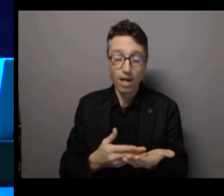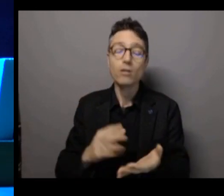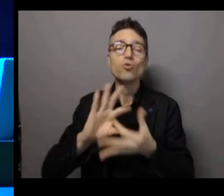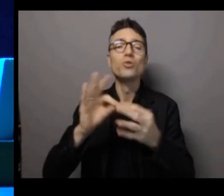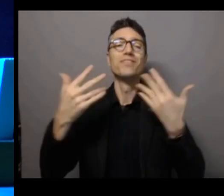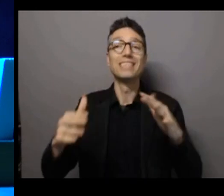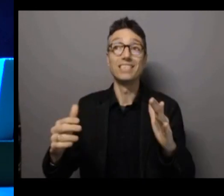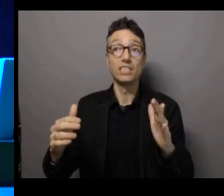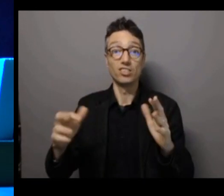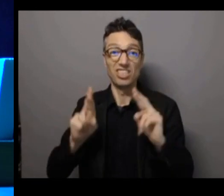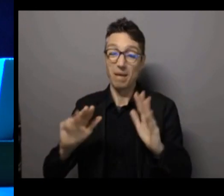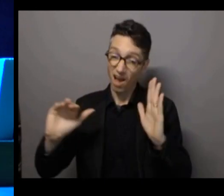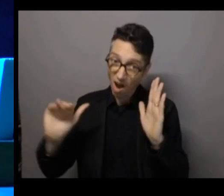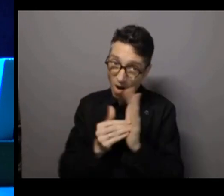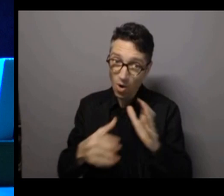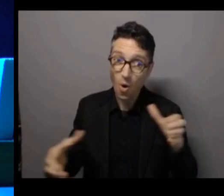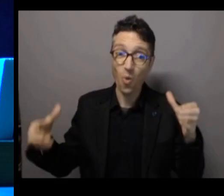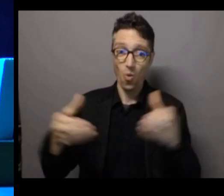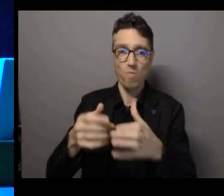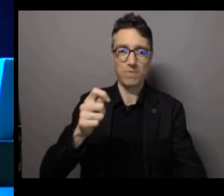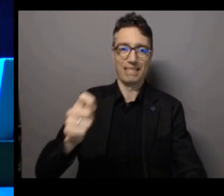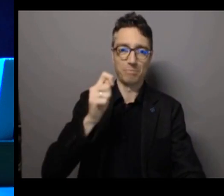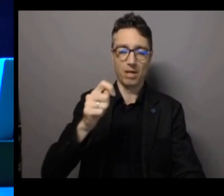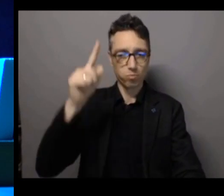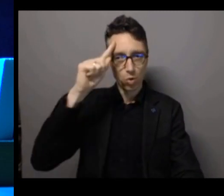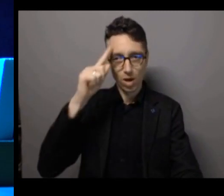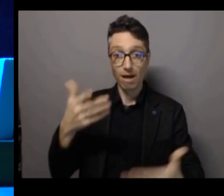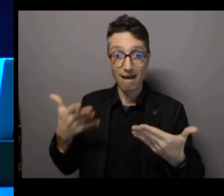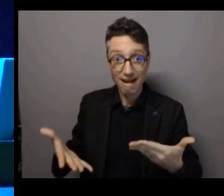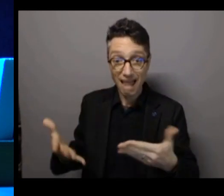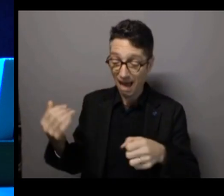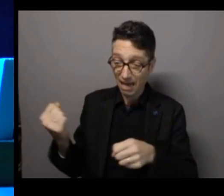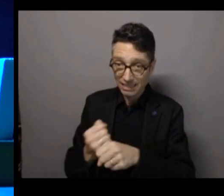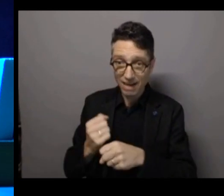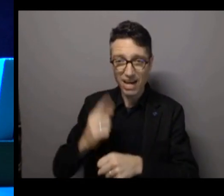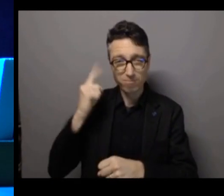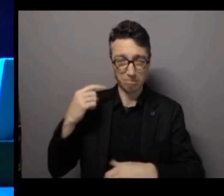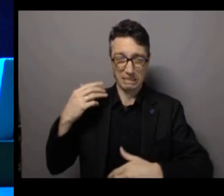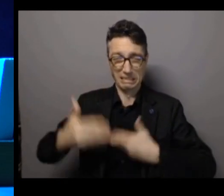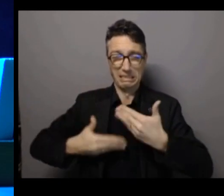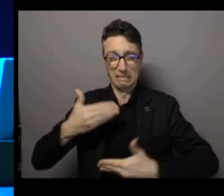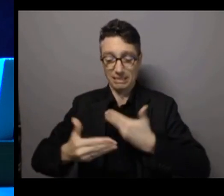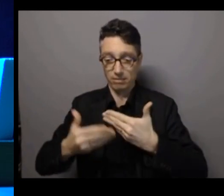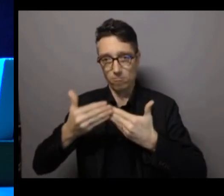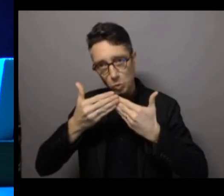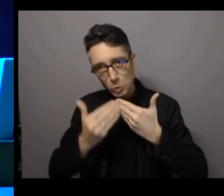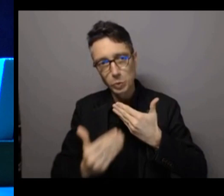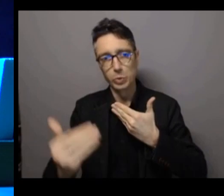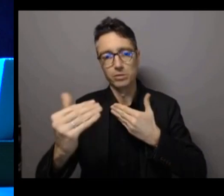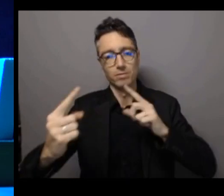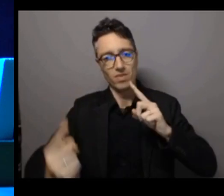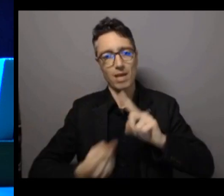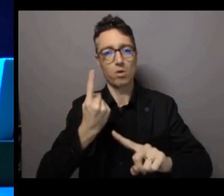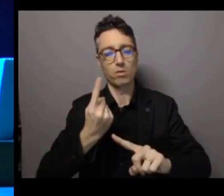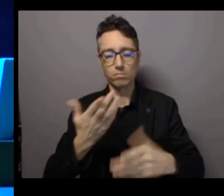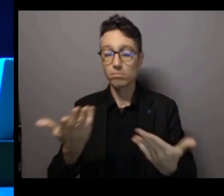que nous avons commencé puisse perdurer après. En tous les cas, je travaille avec les ministres, mes collègues ministres,